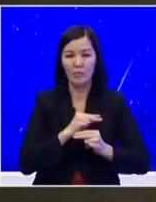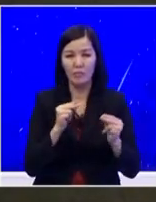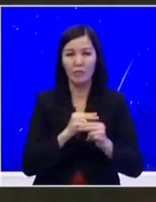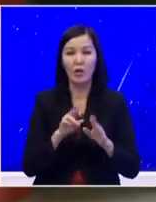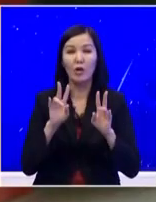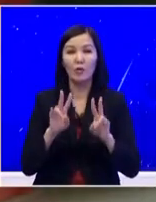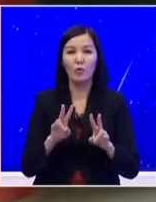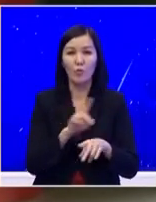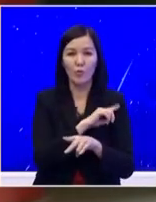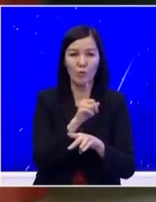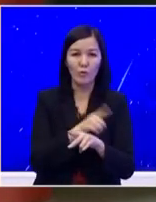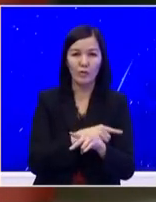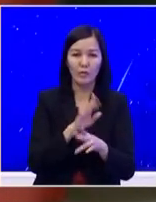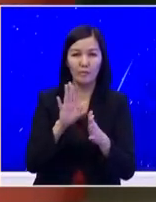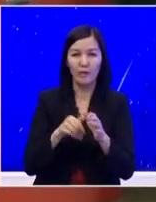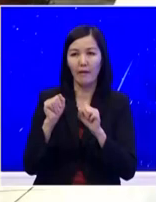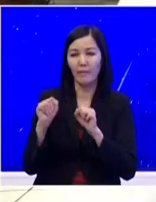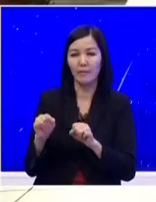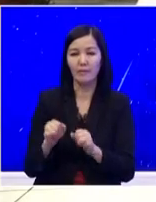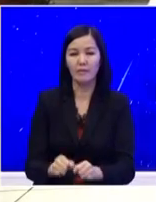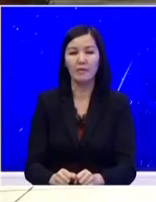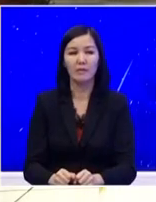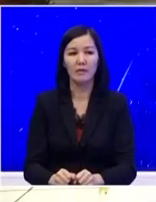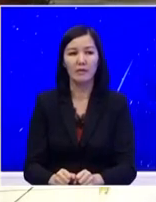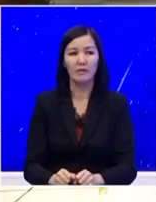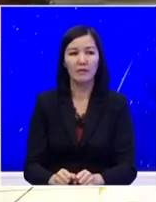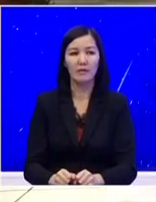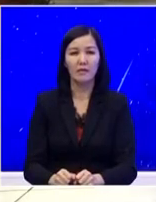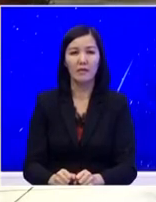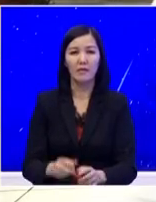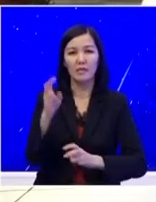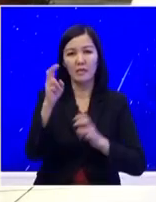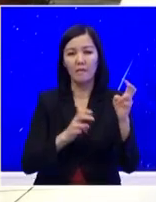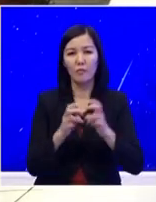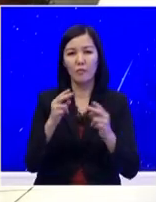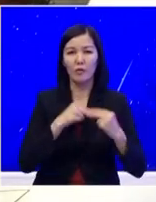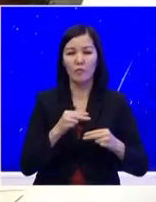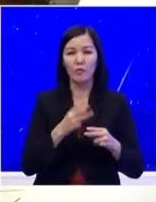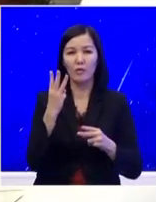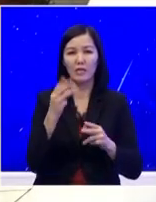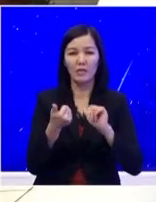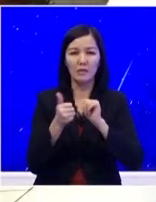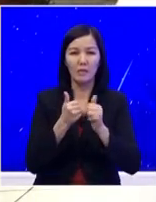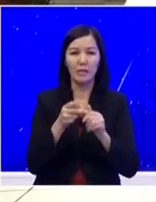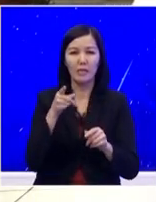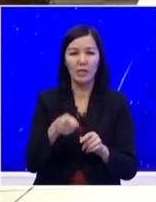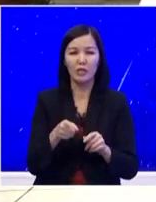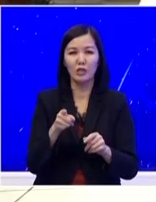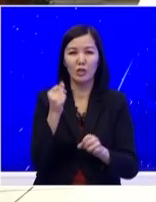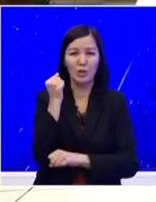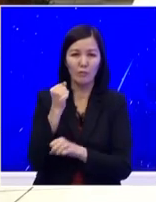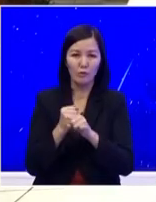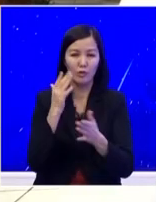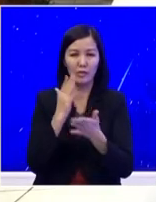однако усилил меры безопасности. Завод работает 3 смены, у нас более 1000 человек. Наша основная задача